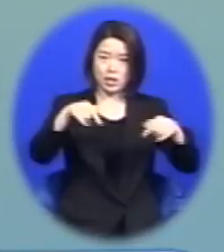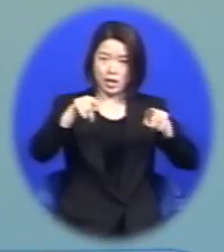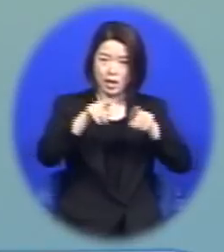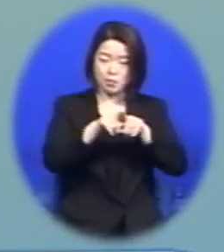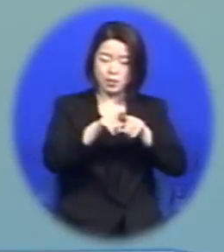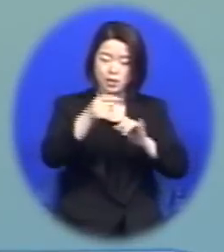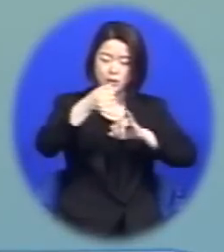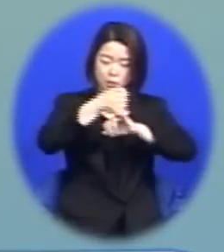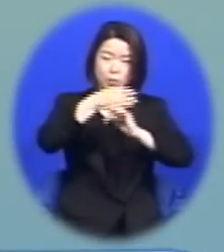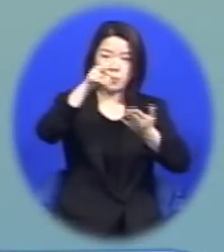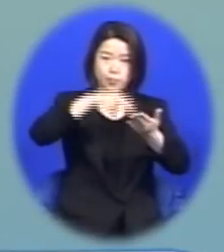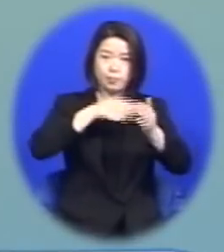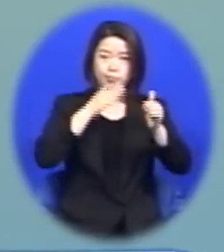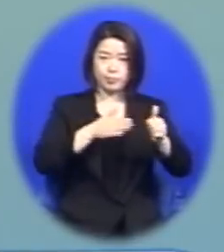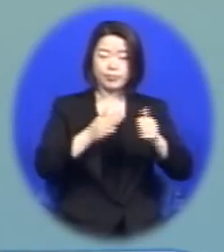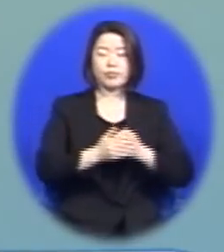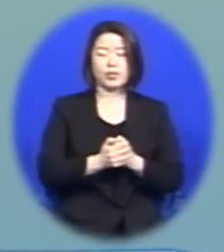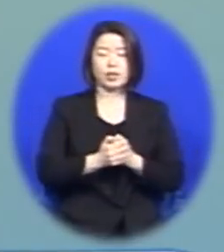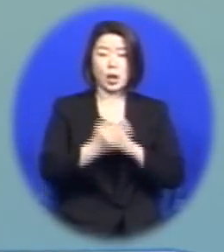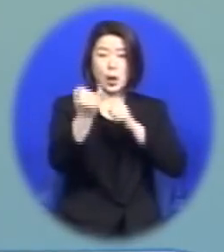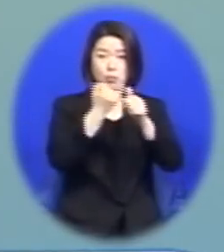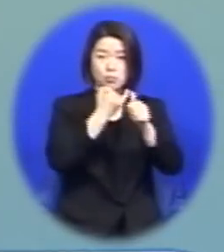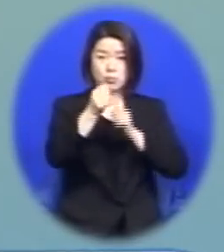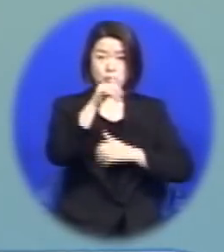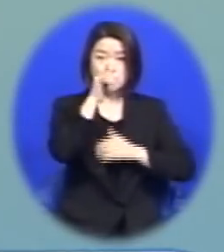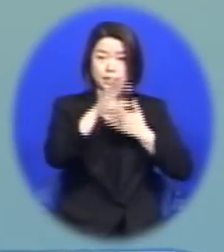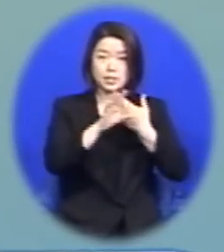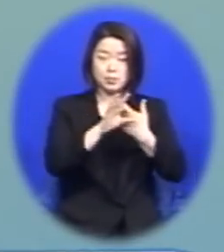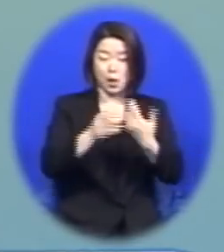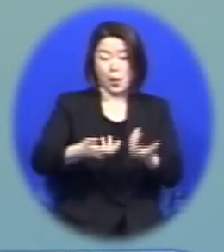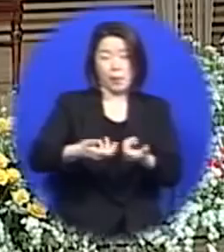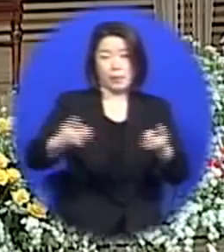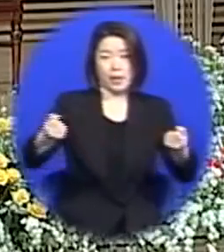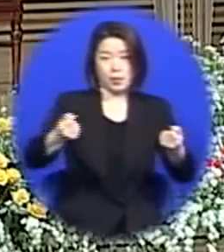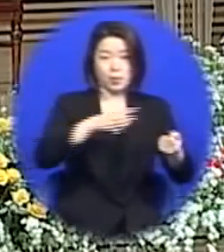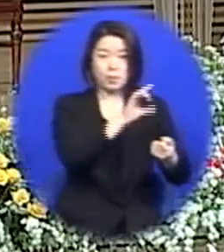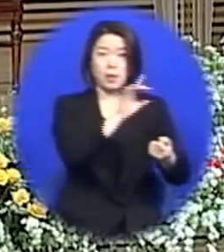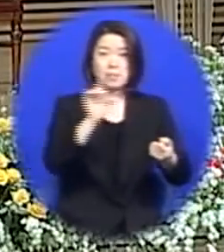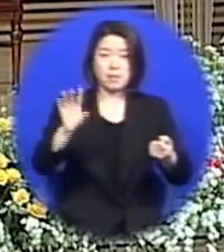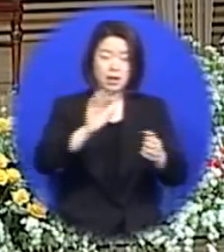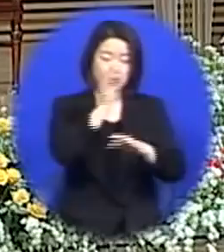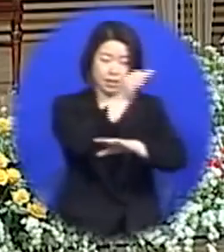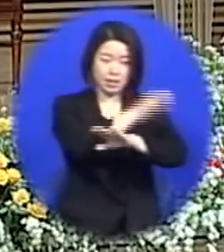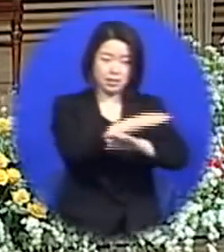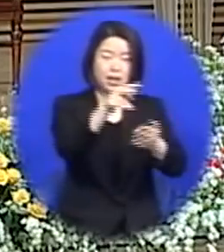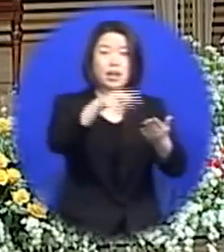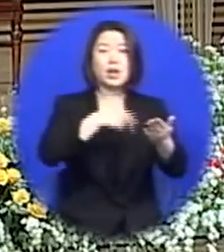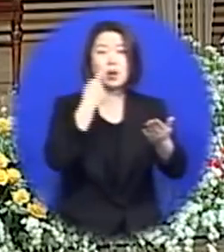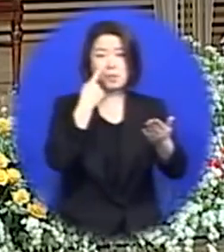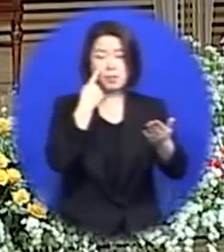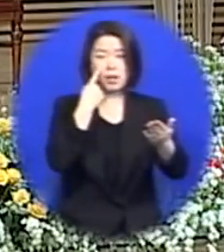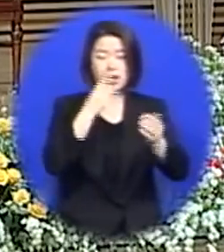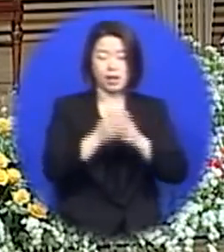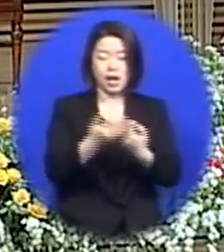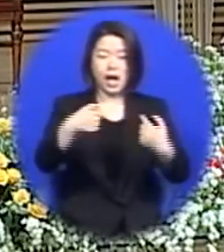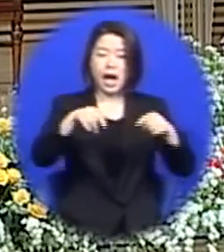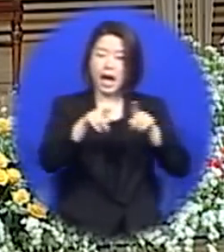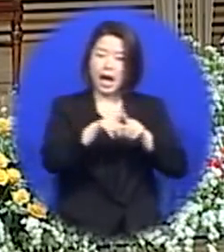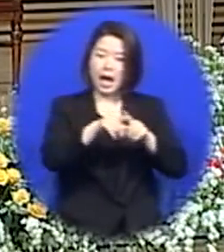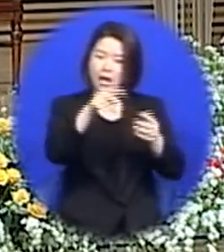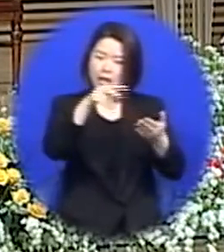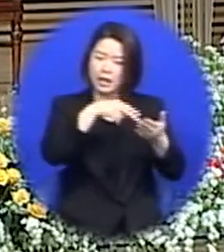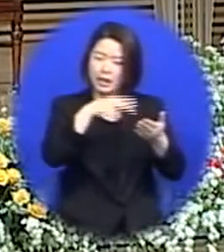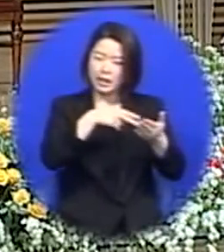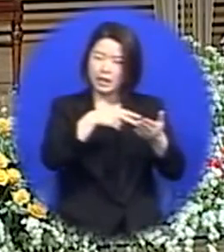바랍니다 부부가 있으시면 따로 4 시도로 권해드립니다 같이 보실려면 아마 못 보실 거예요